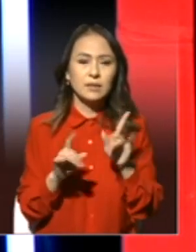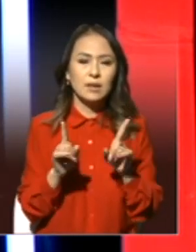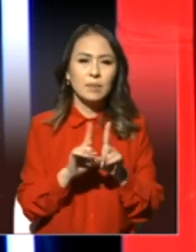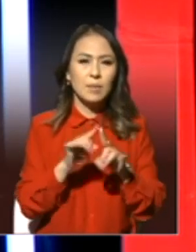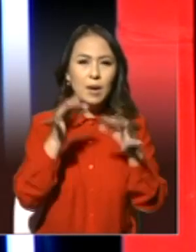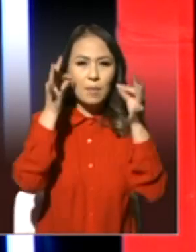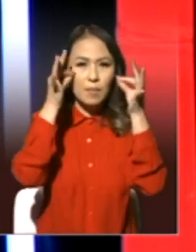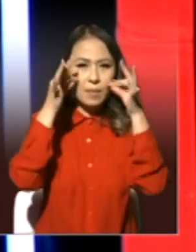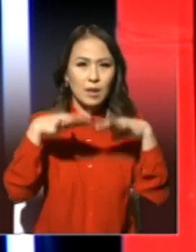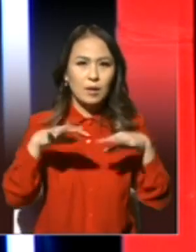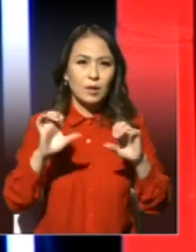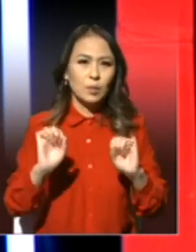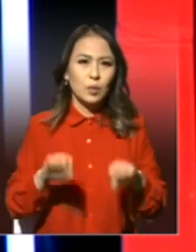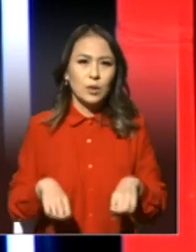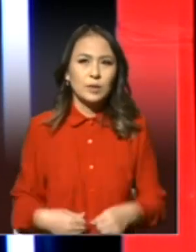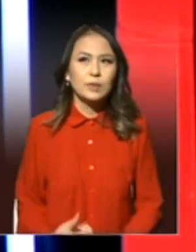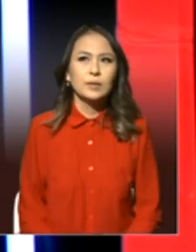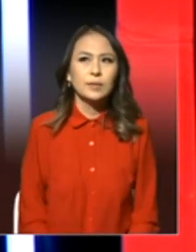жағдай.